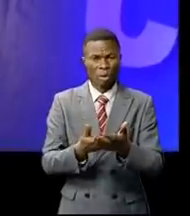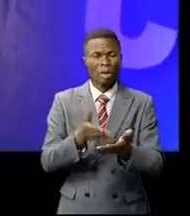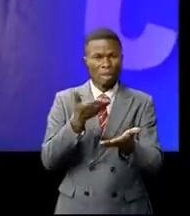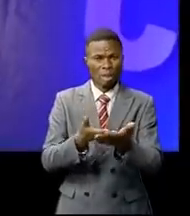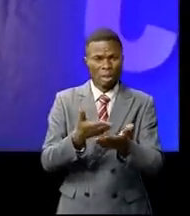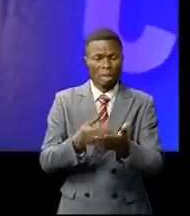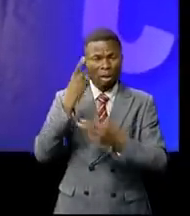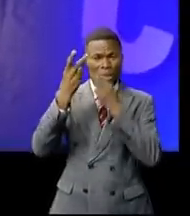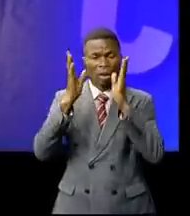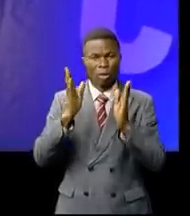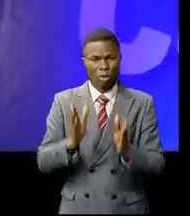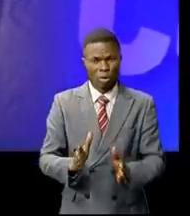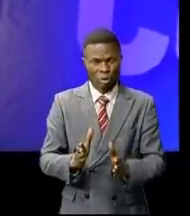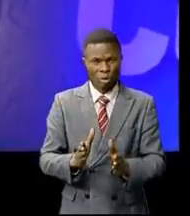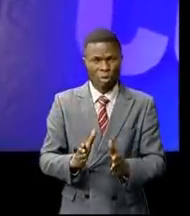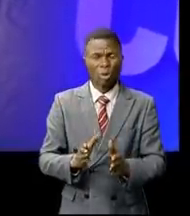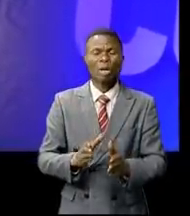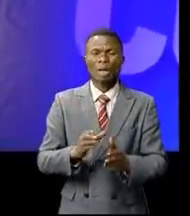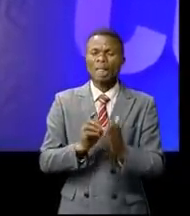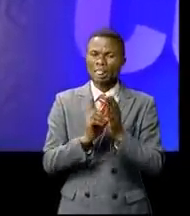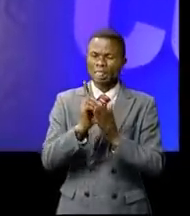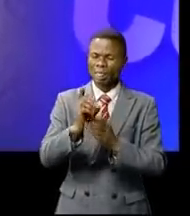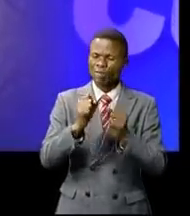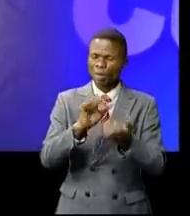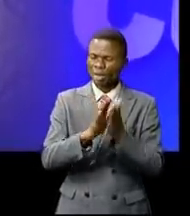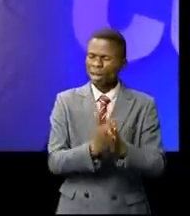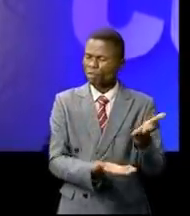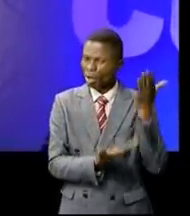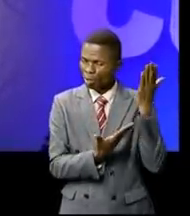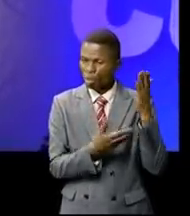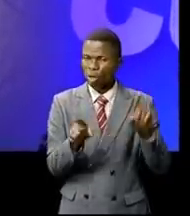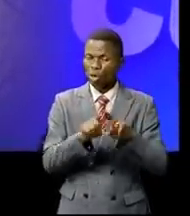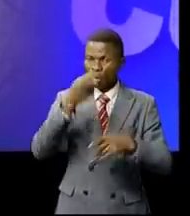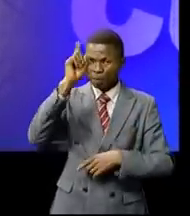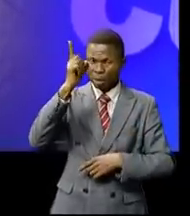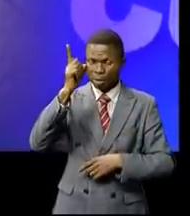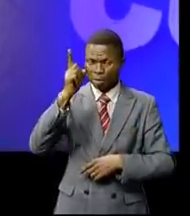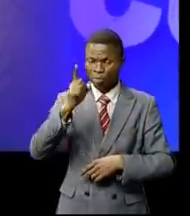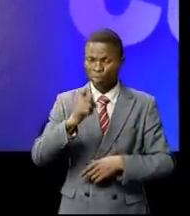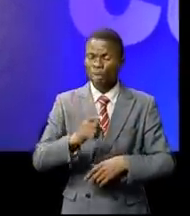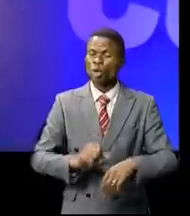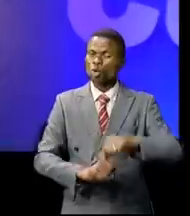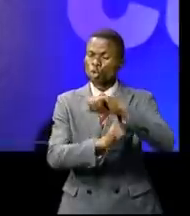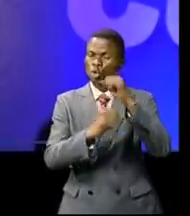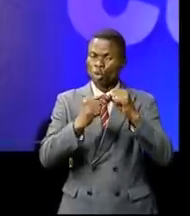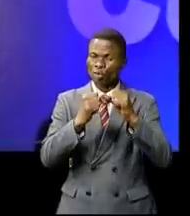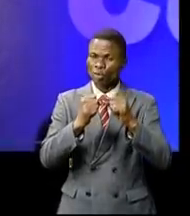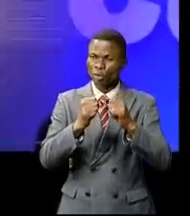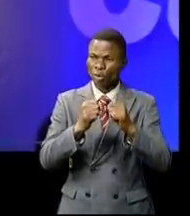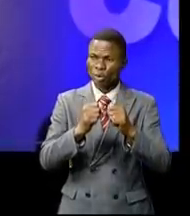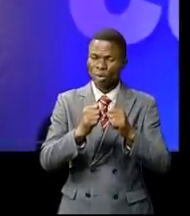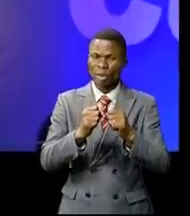l'établissement ses marques et s'installe au même de la